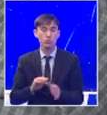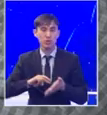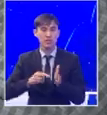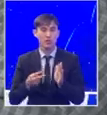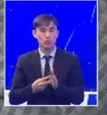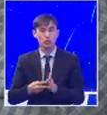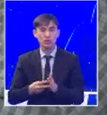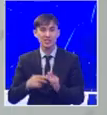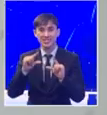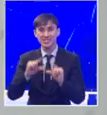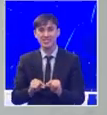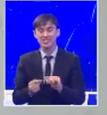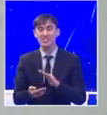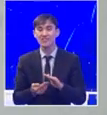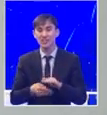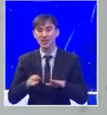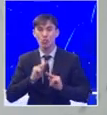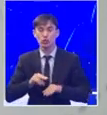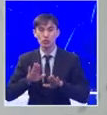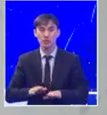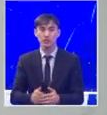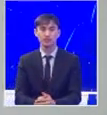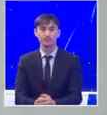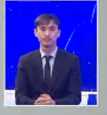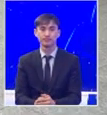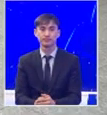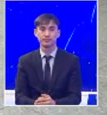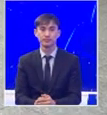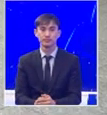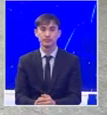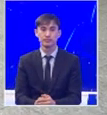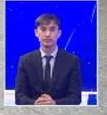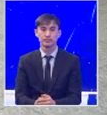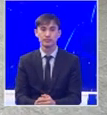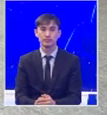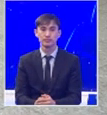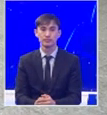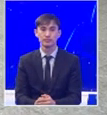планируется существенно снизить дефицит рабочих мест. Светлана Кондратенко, Надир Хамзин, телеканал «Жетсу».